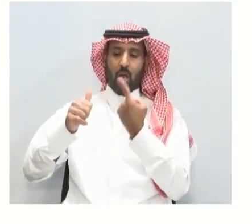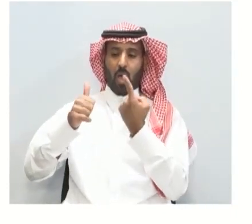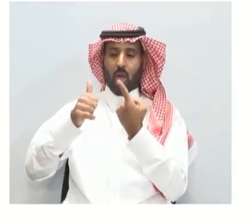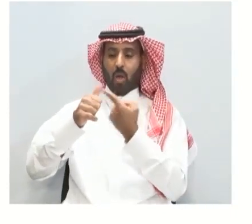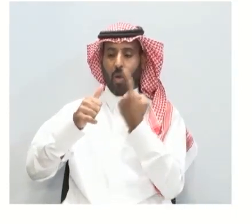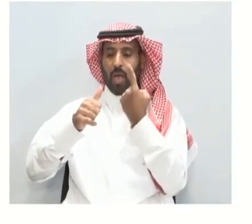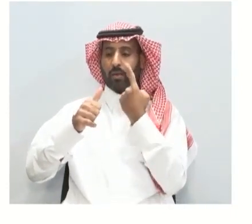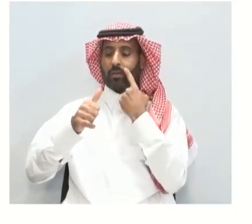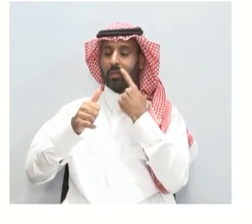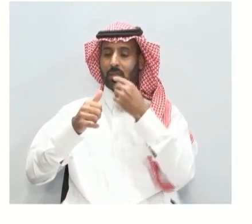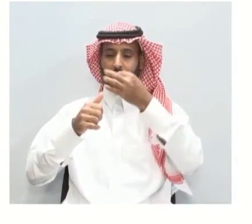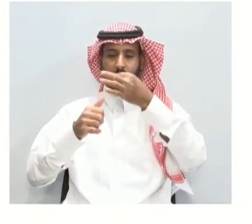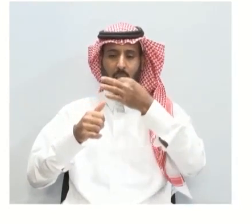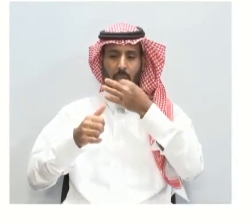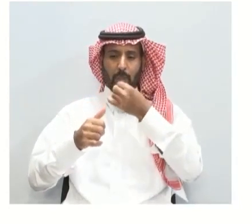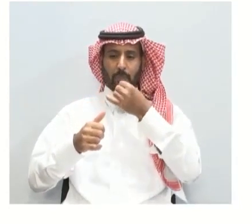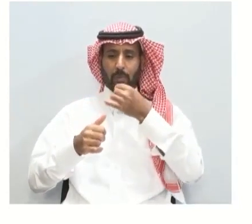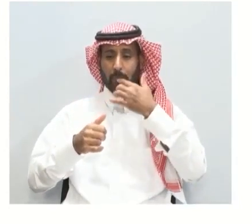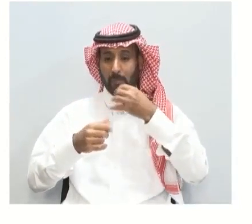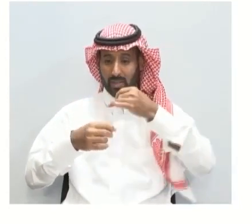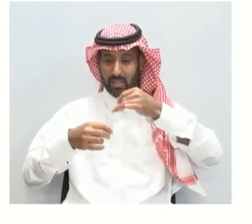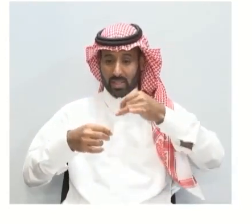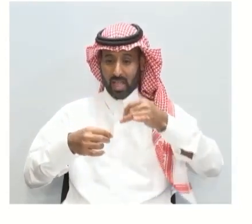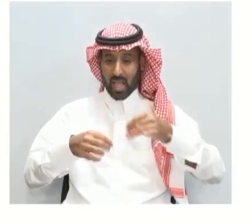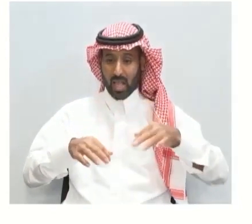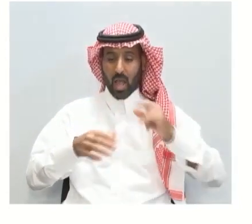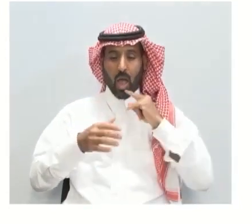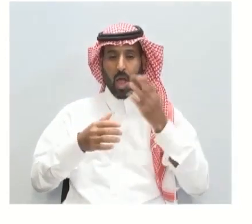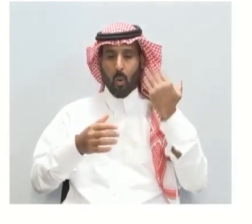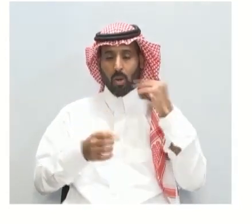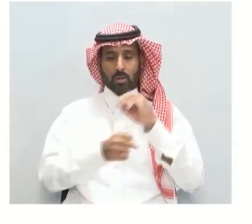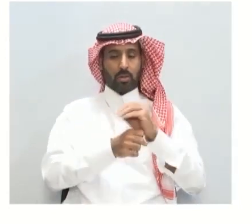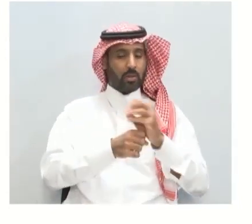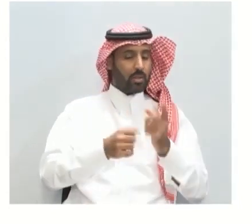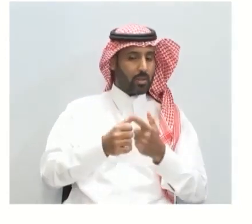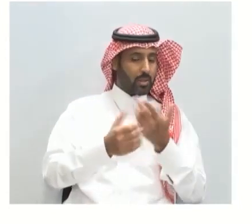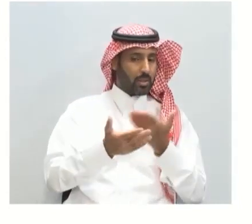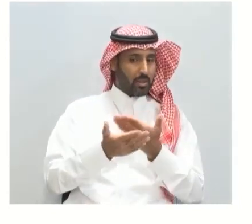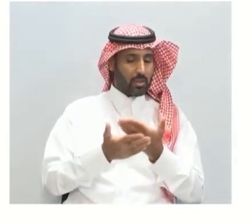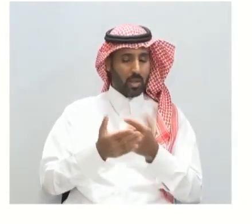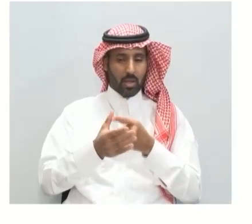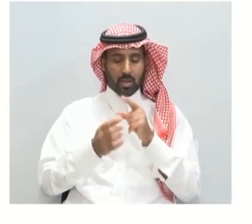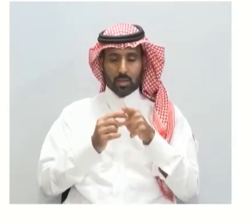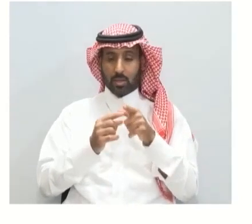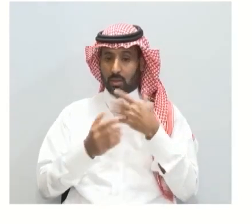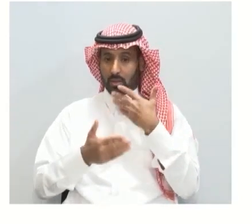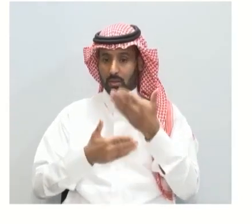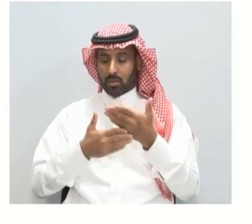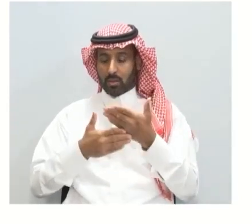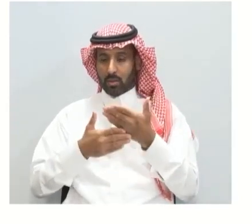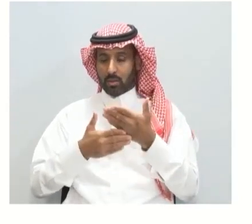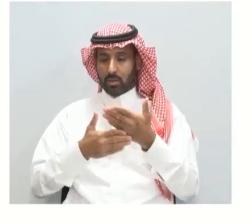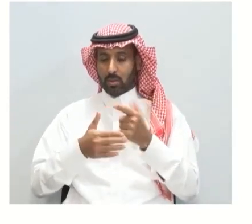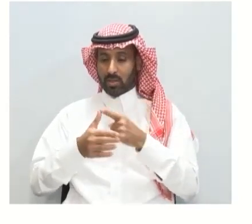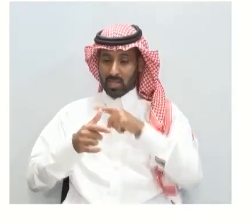هي مرحله التحلل السكري التي تعرفنا عليها في درسنا الماضي بشكل مفصل هذه العمليه ذكرنا انها